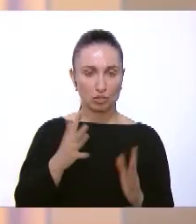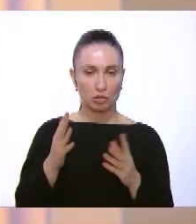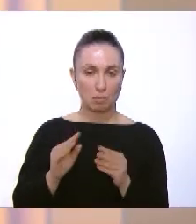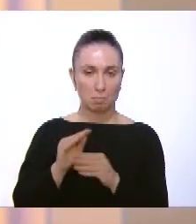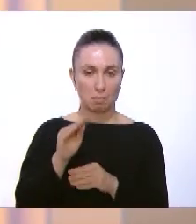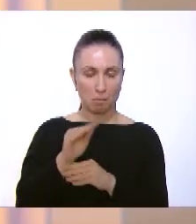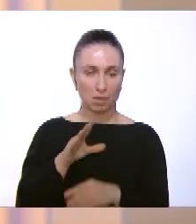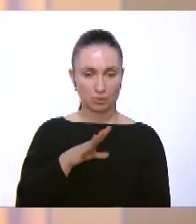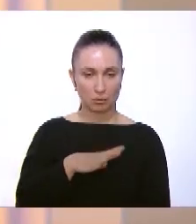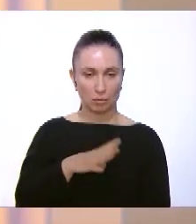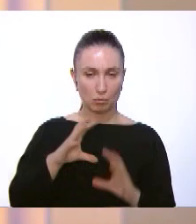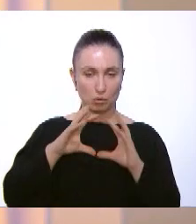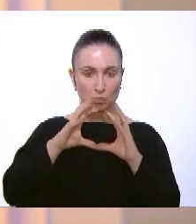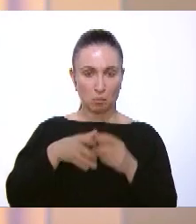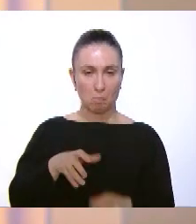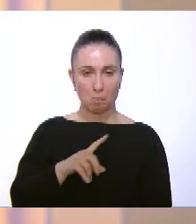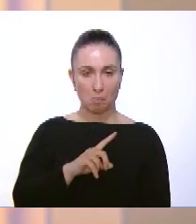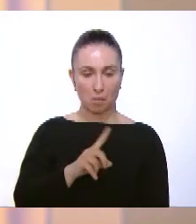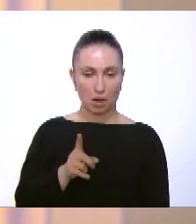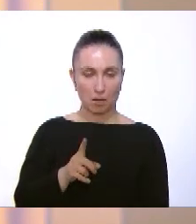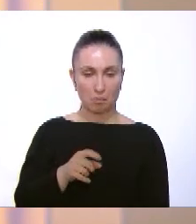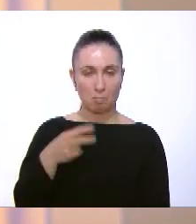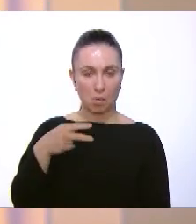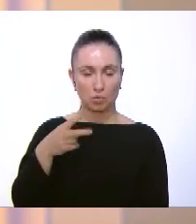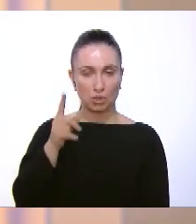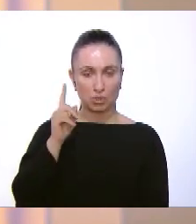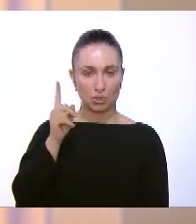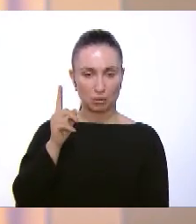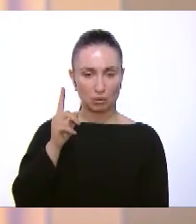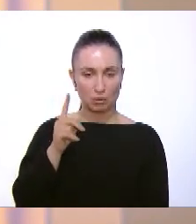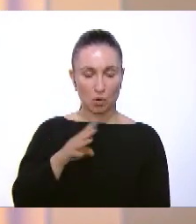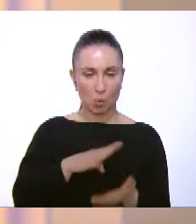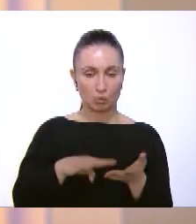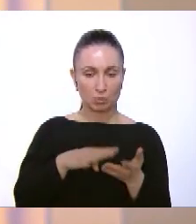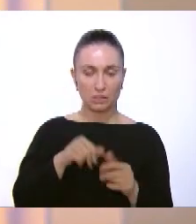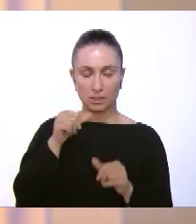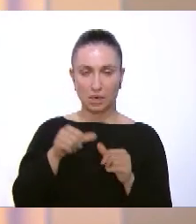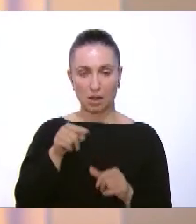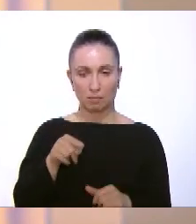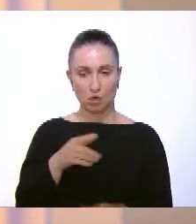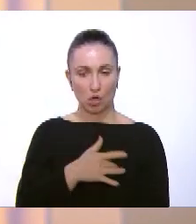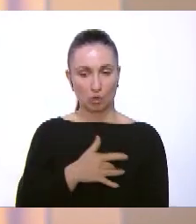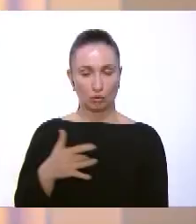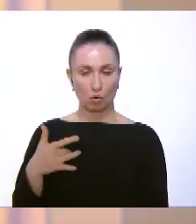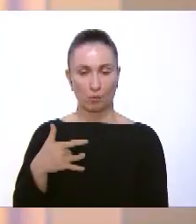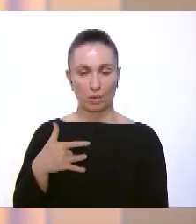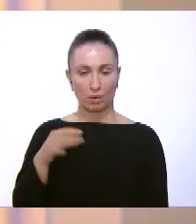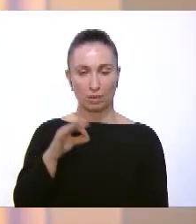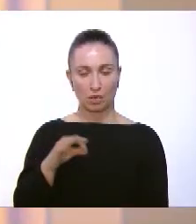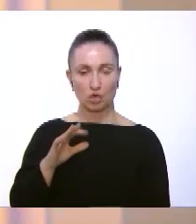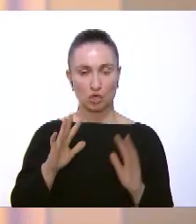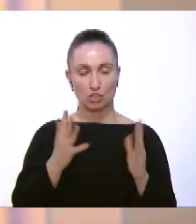მატება აღინიშნებოდა მთელ მსოფლიოში, მაგრამ მე-20 საუკუნის 90-იან წლებში ტუბერკულოზის